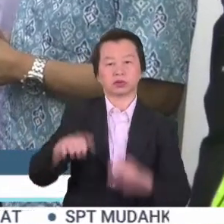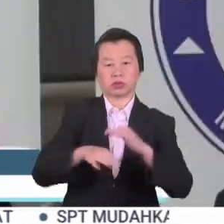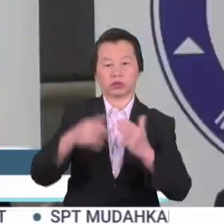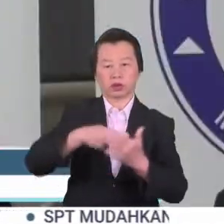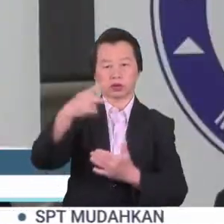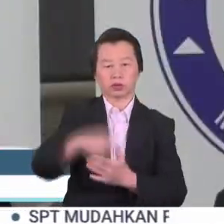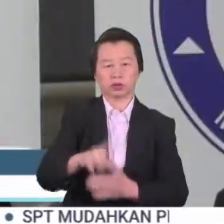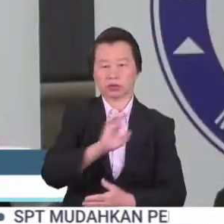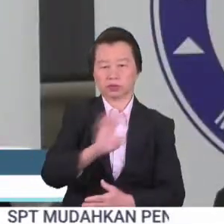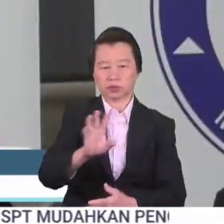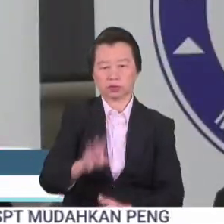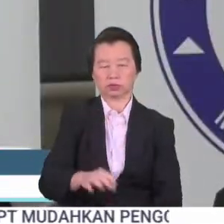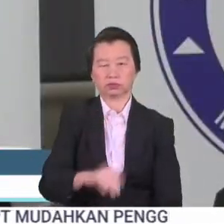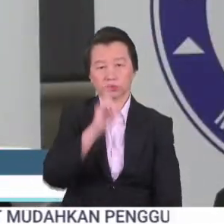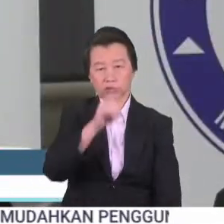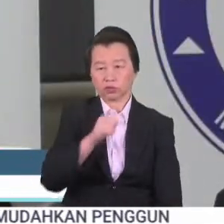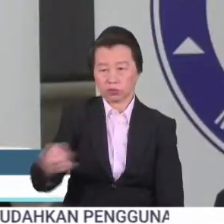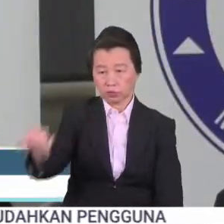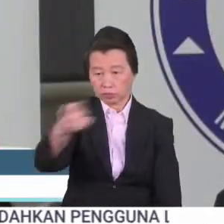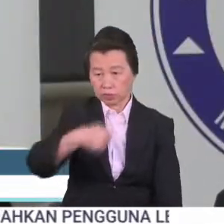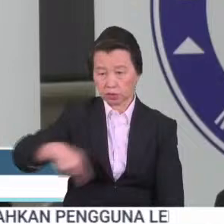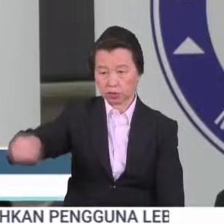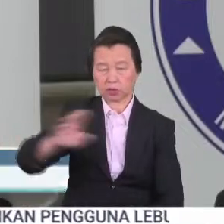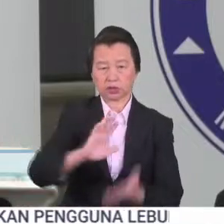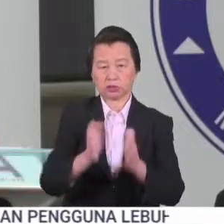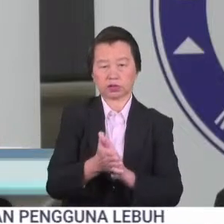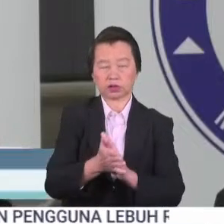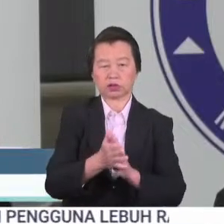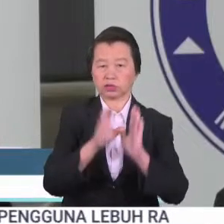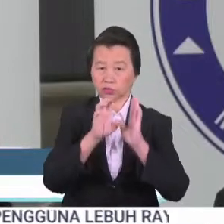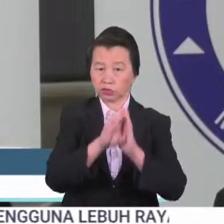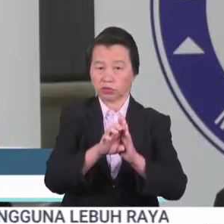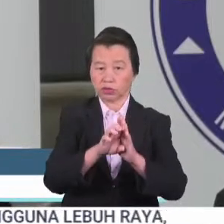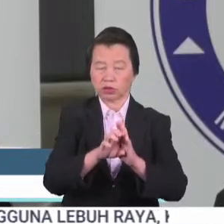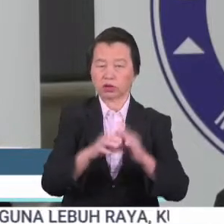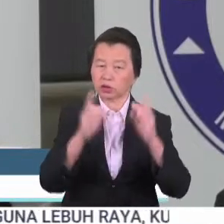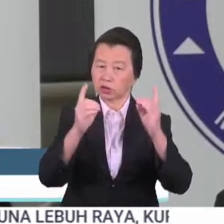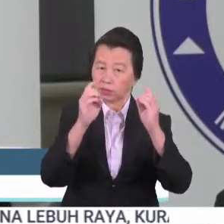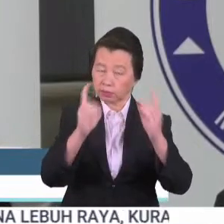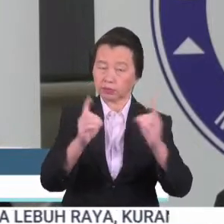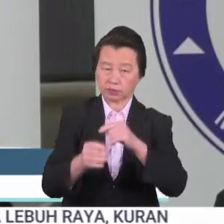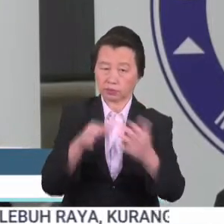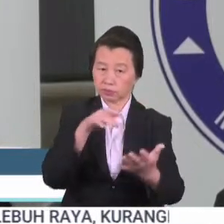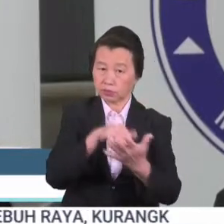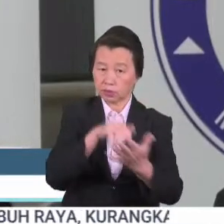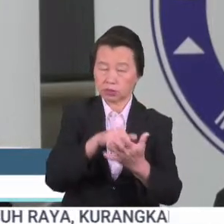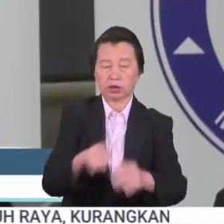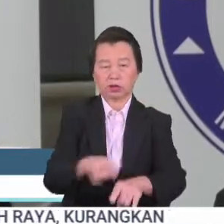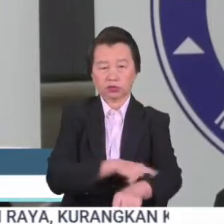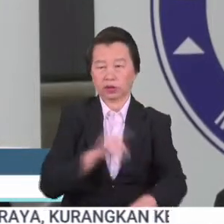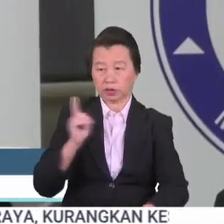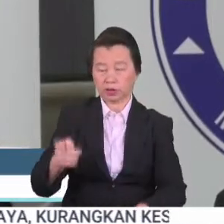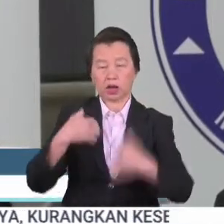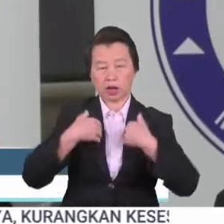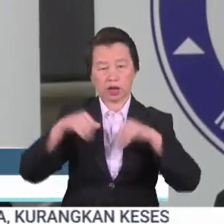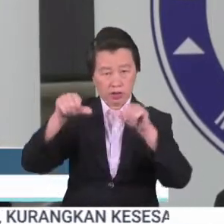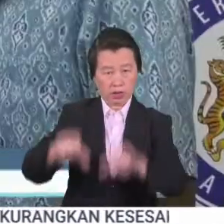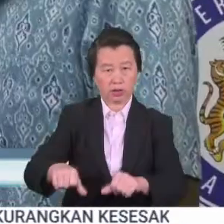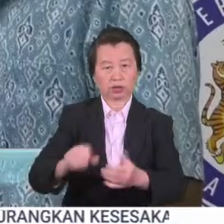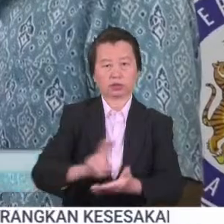program Sul ptinya mereka ni akan dimentor dari segi akademik sahsiah dan sebagainya sepanjang mereka berada